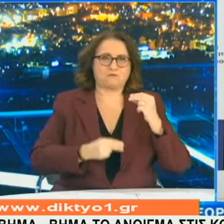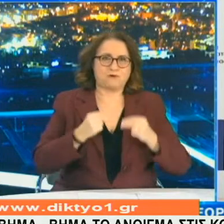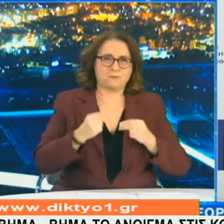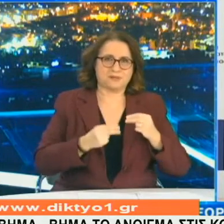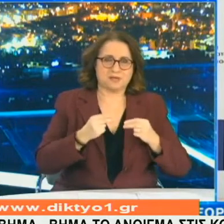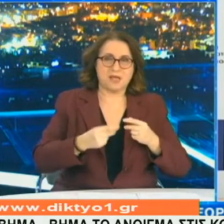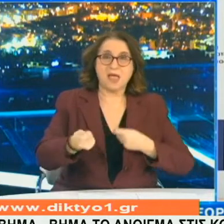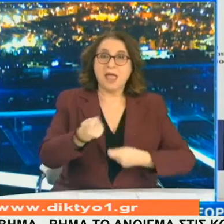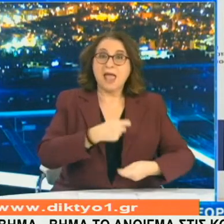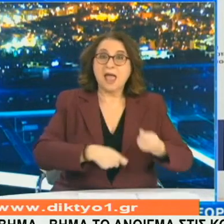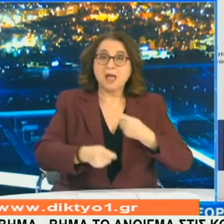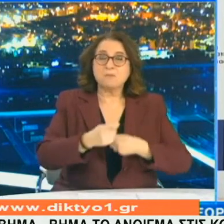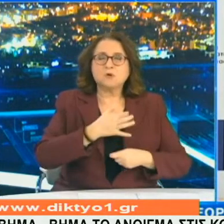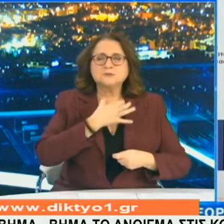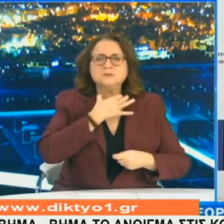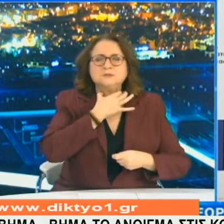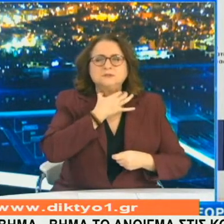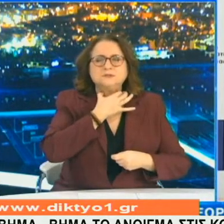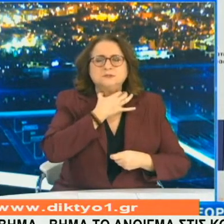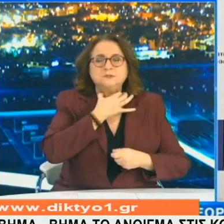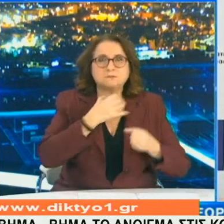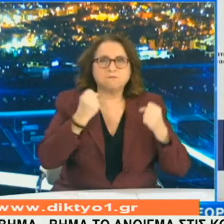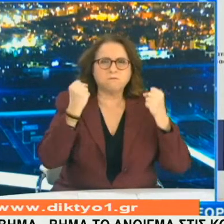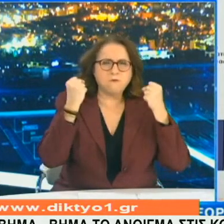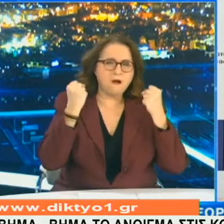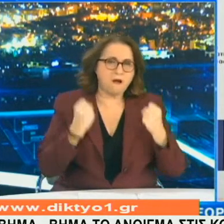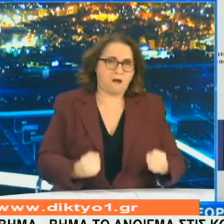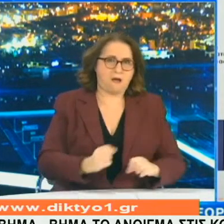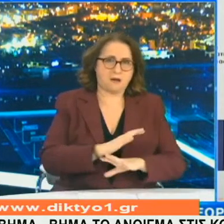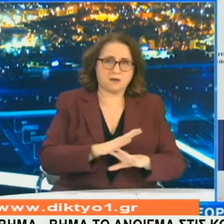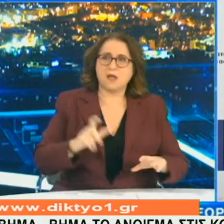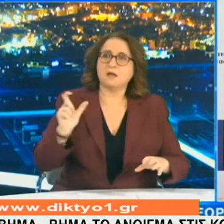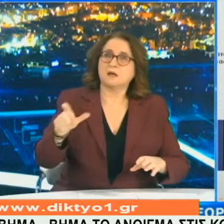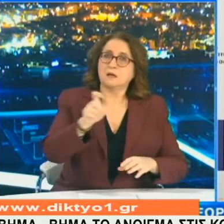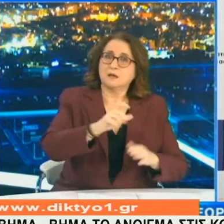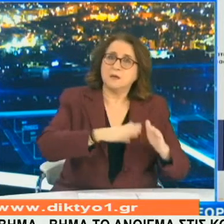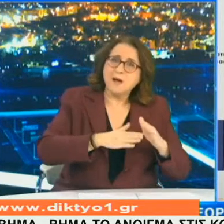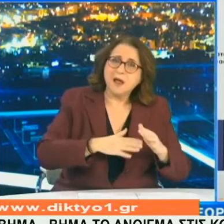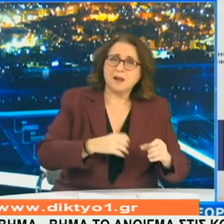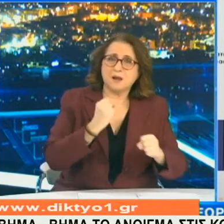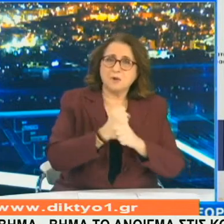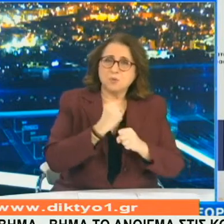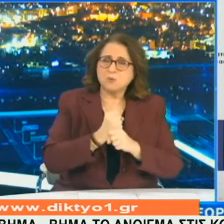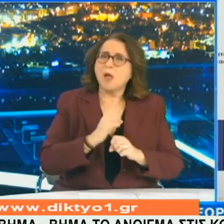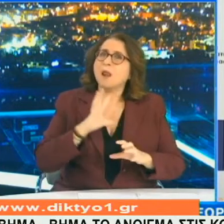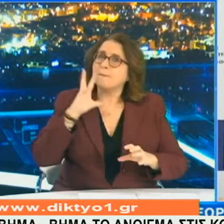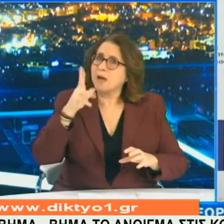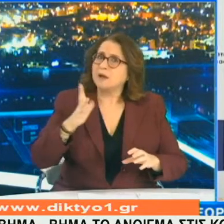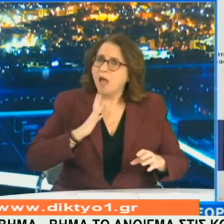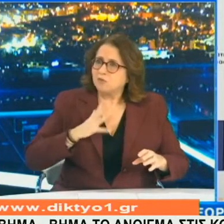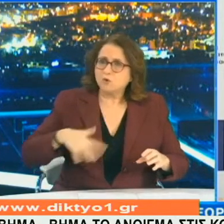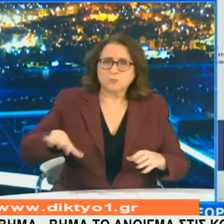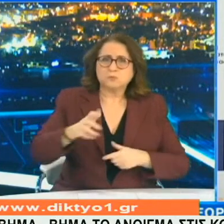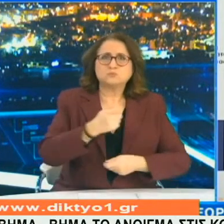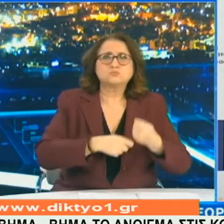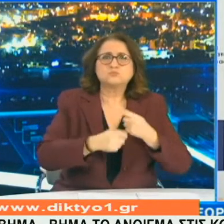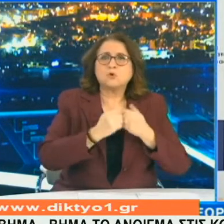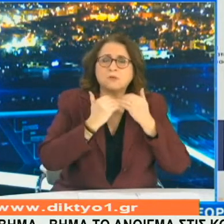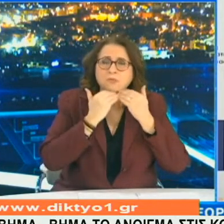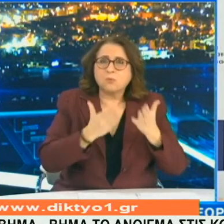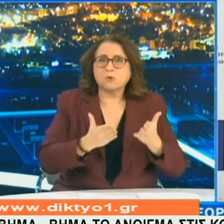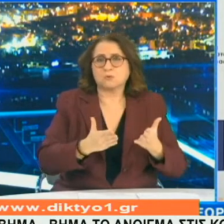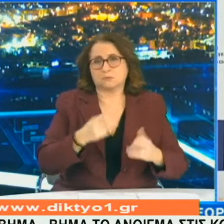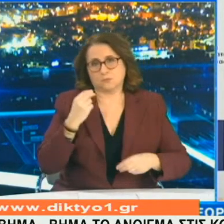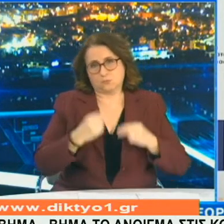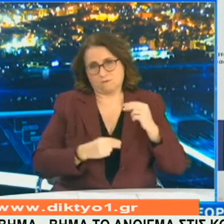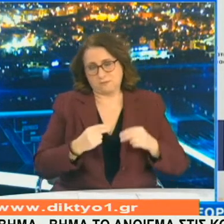στο εμπόριο, στις επιχειρήσεις, στους εργαζομένους, αλλά και στο καταναλωτικό κοινό. Σήμερα, μετά από